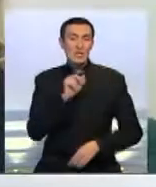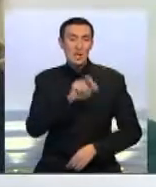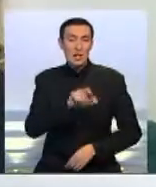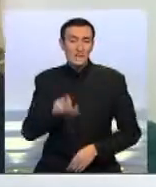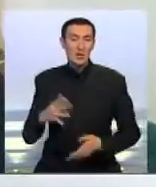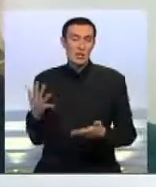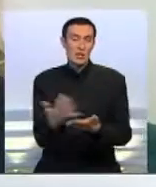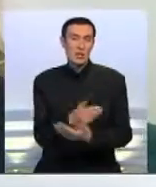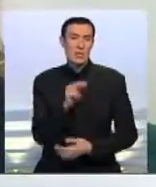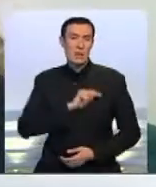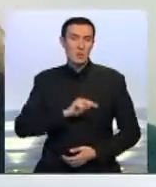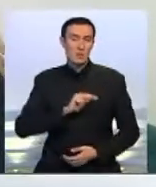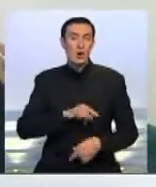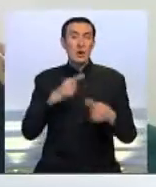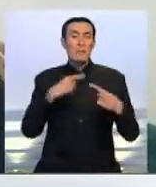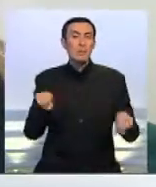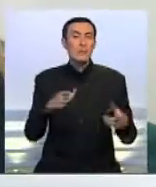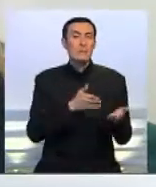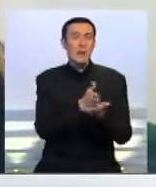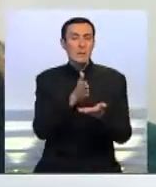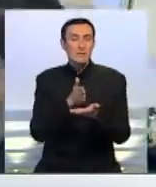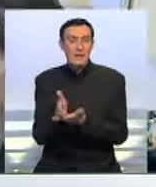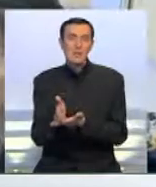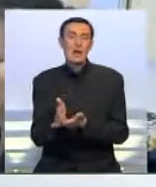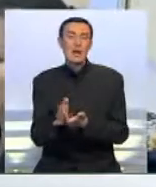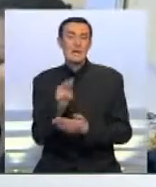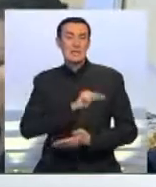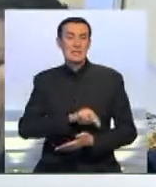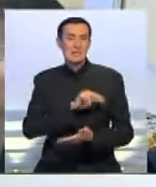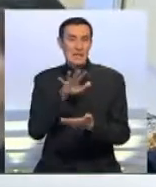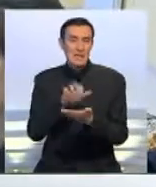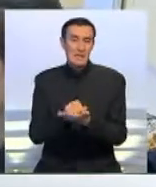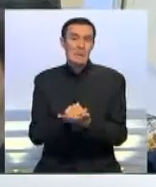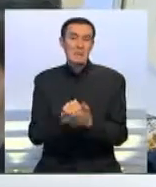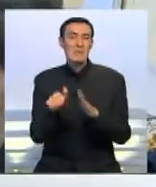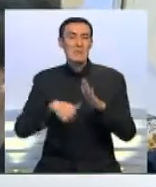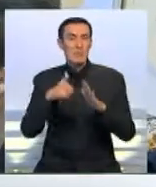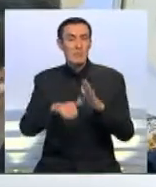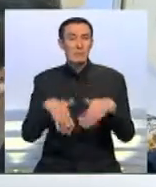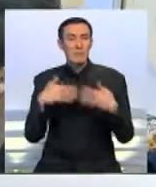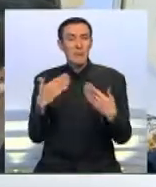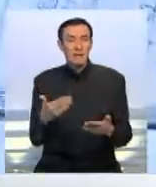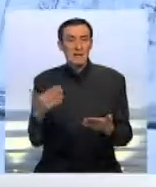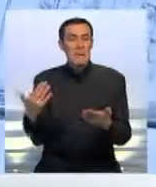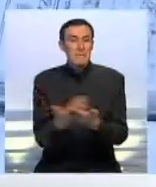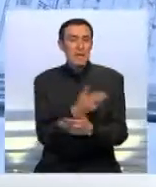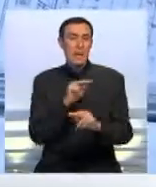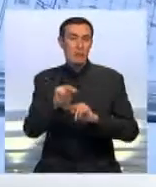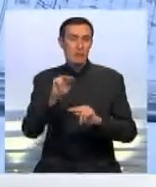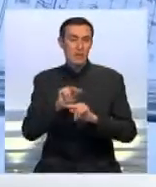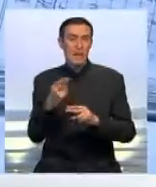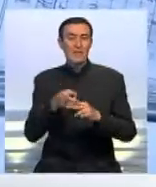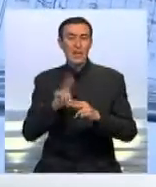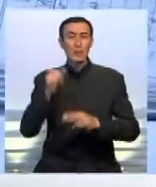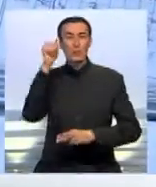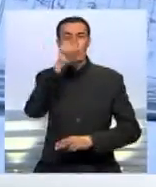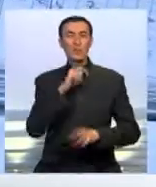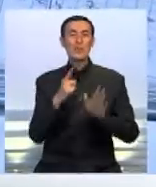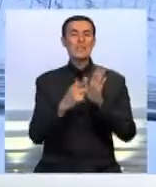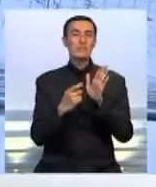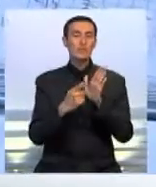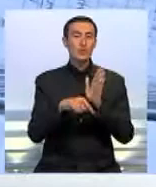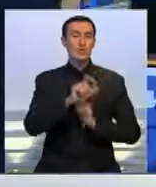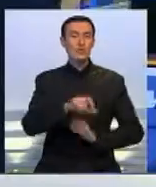работу. Здесь же по другим направлениям программы продуктивной занятости безработным предлагали переобучение. В этом году 700 человек